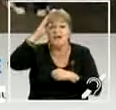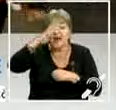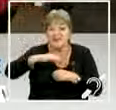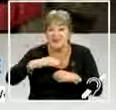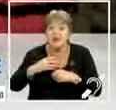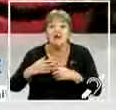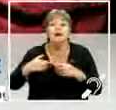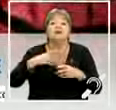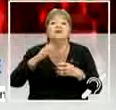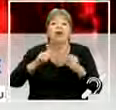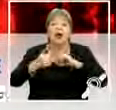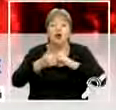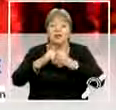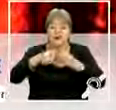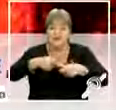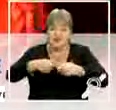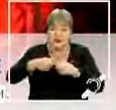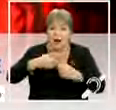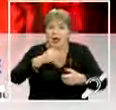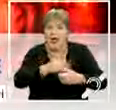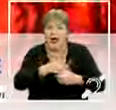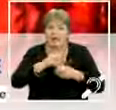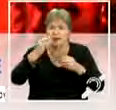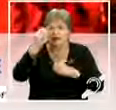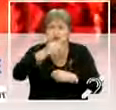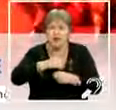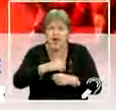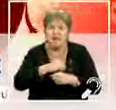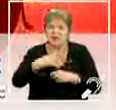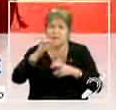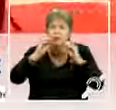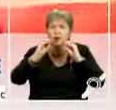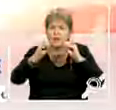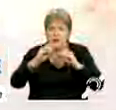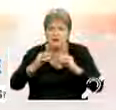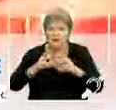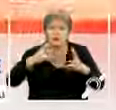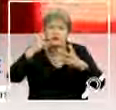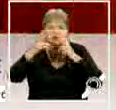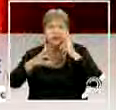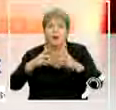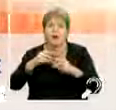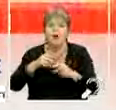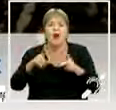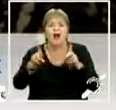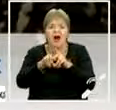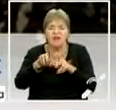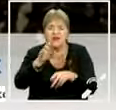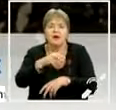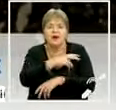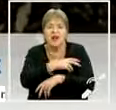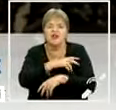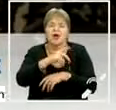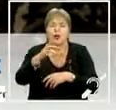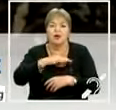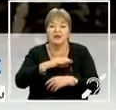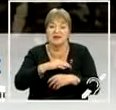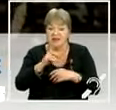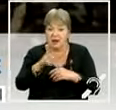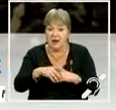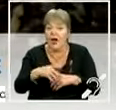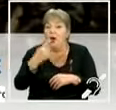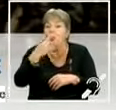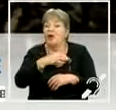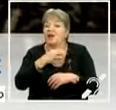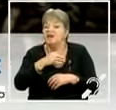sindicală. Elevii, studenții și personalul didactic protestează în multe licee și universități. La Universitatea din Rennes, intrarea a